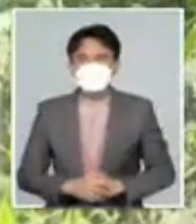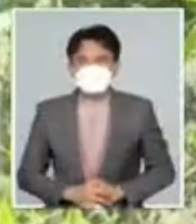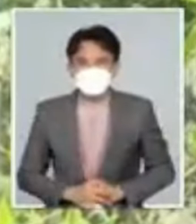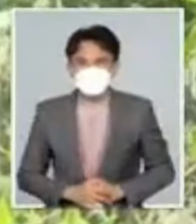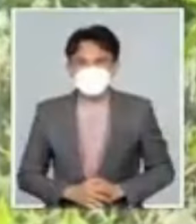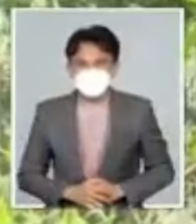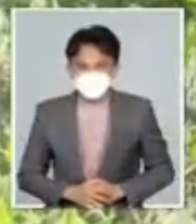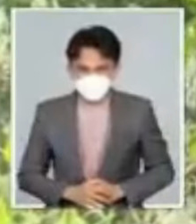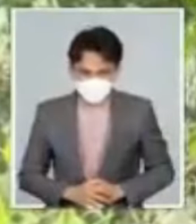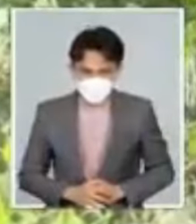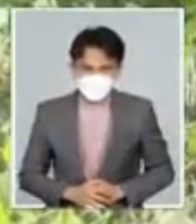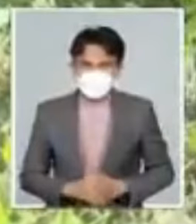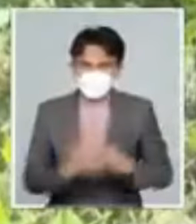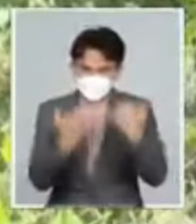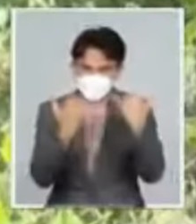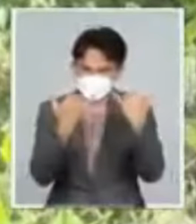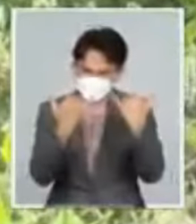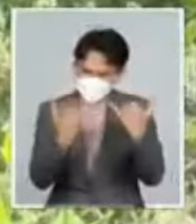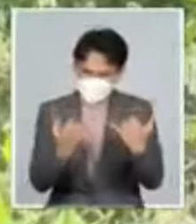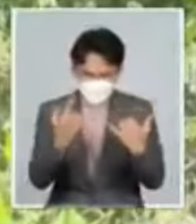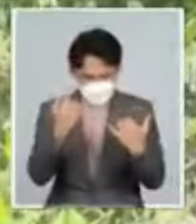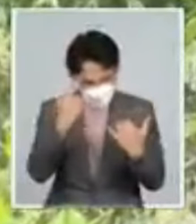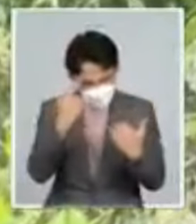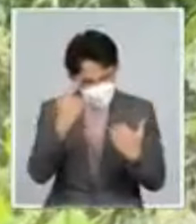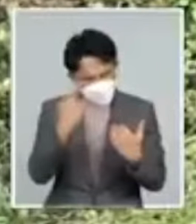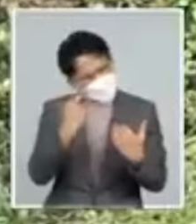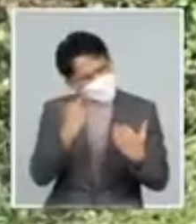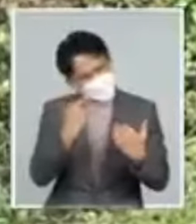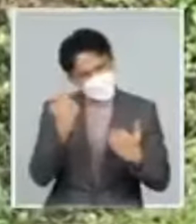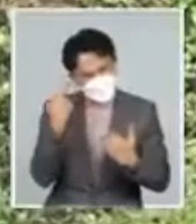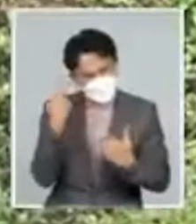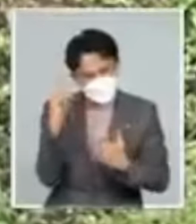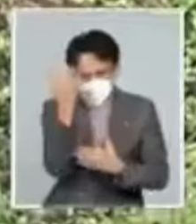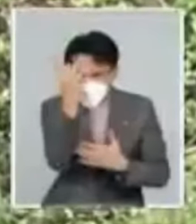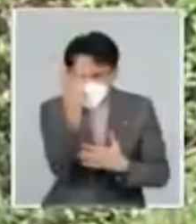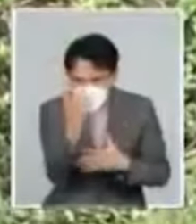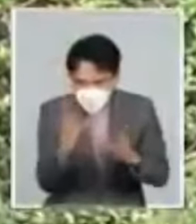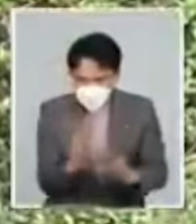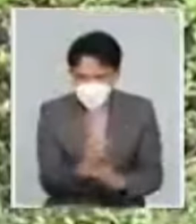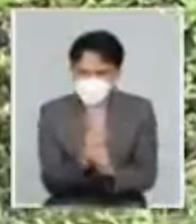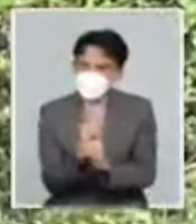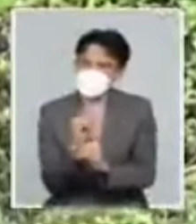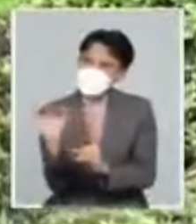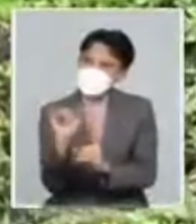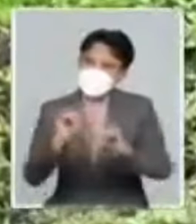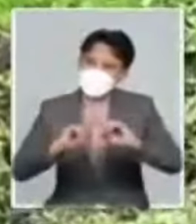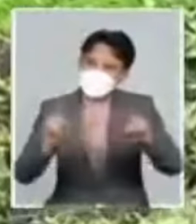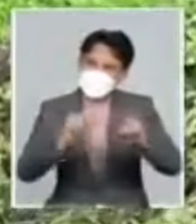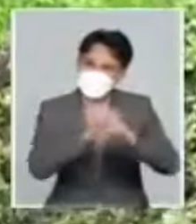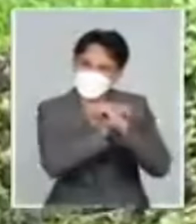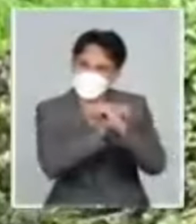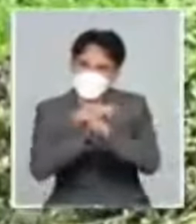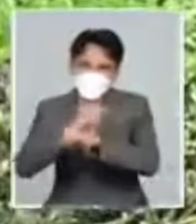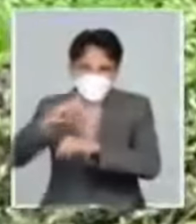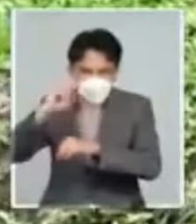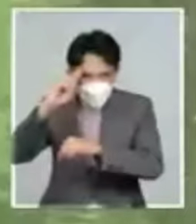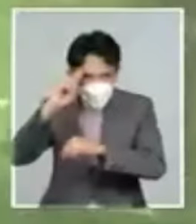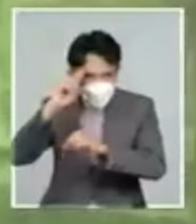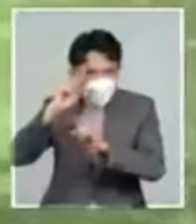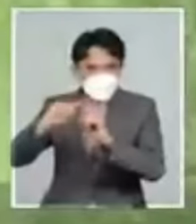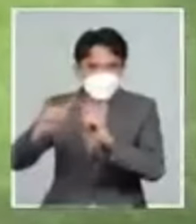ปรตีนบางชนิดซึ่งเขาก็ยังไม่สับไม่บอกออกมาว่าเป็นอะไรว่ามันมีความสามารถในการที่จะไปฆ่าเชื้อแบคทีเรียในกระแสเ